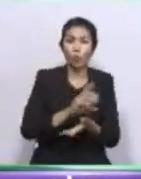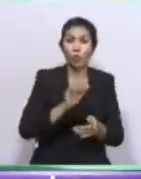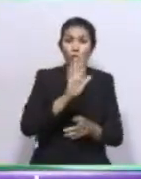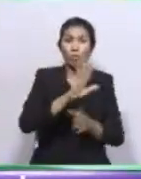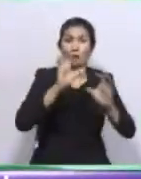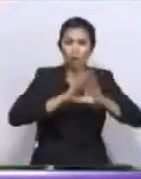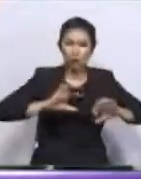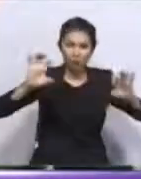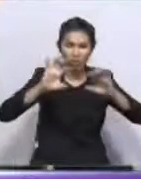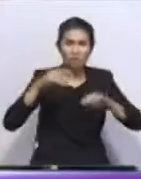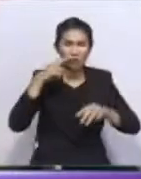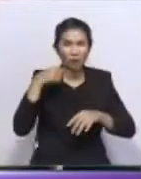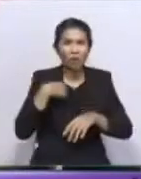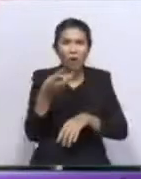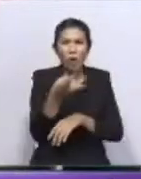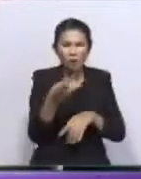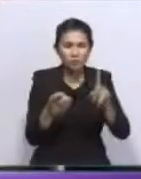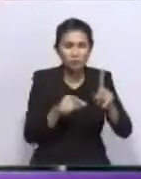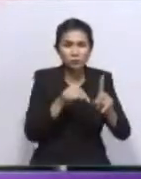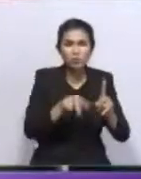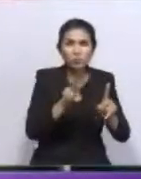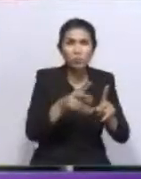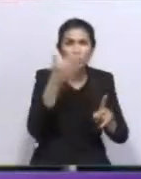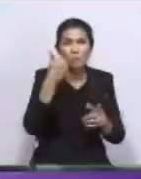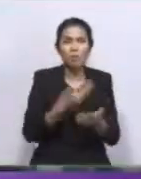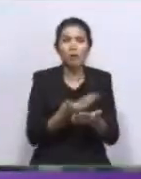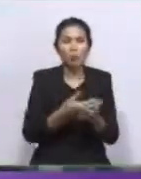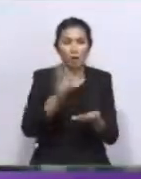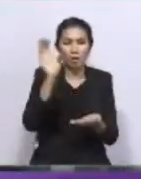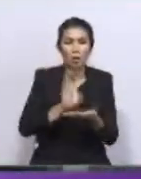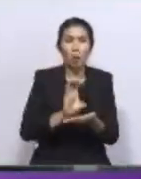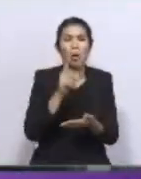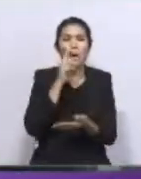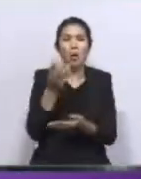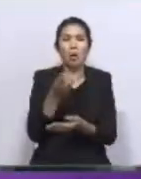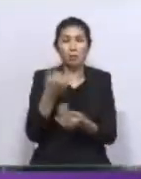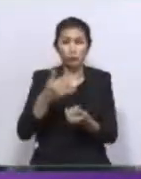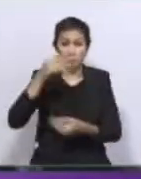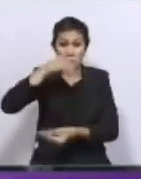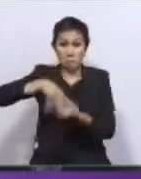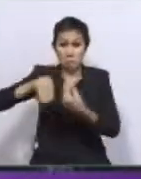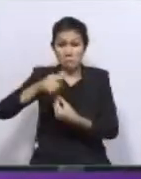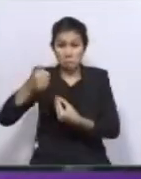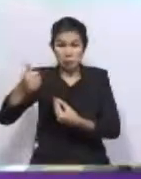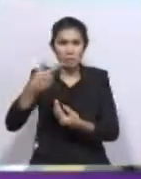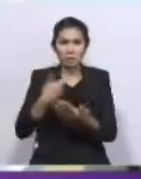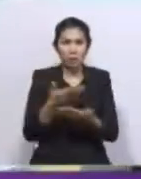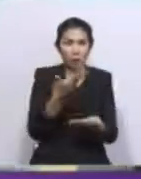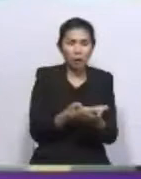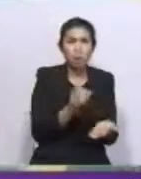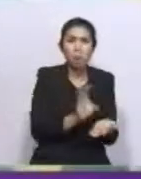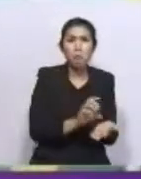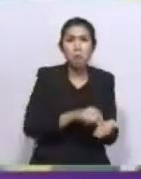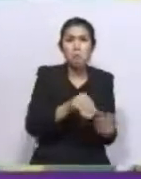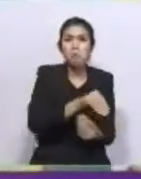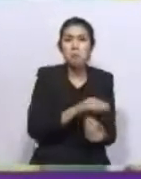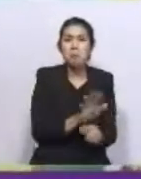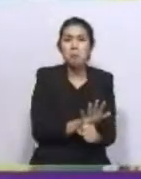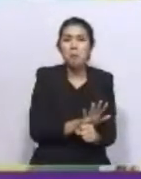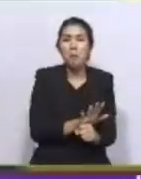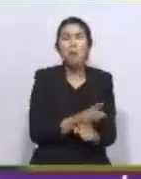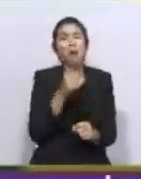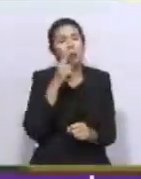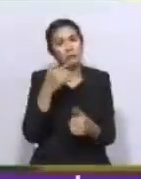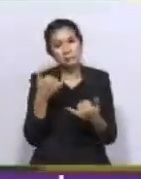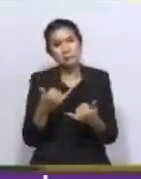ดตัว1.2%เป็นเพราะตั้งงบประมาณไว้ไม่สูงหลังเริ่มเห็นทิศทางเศรษฐกิจที่ฟื้นตัวขณะที่ฐานรายได้รวมในระบบเศรษ